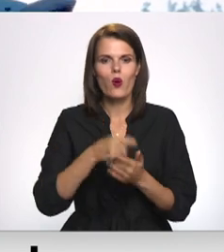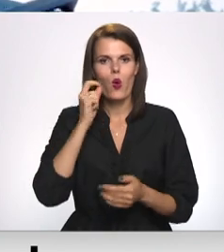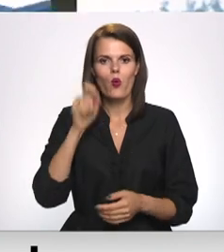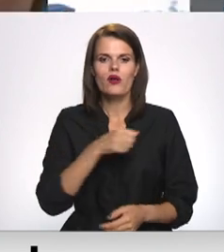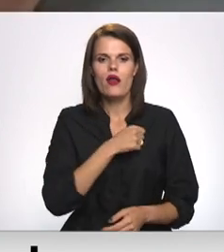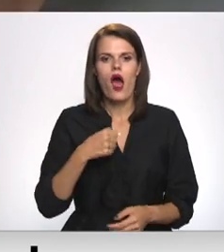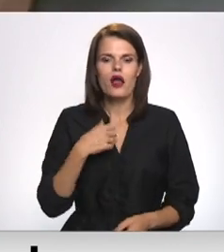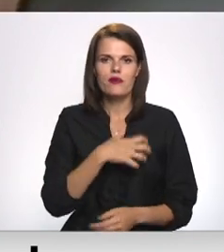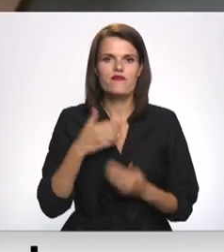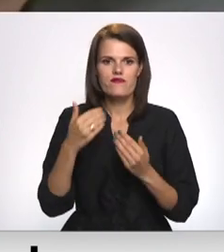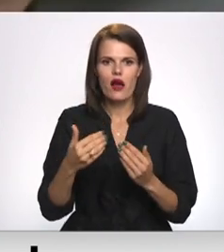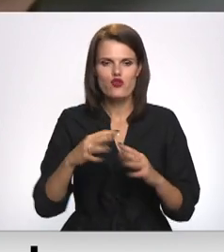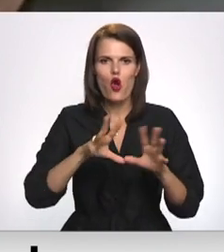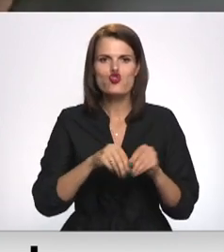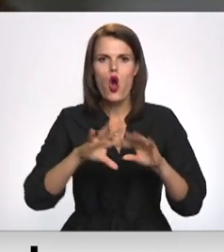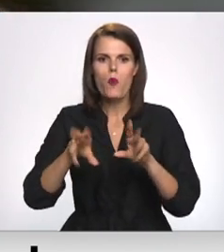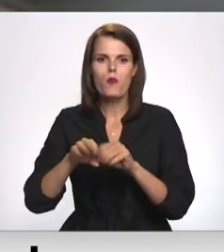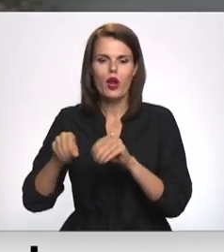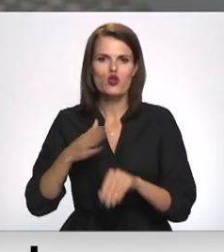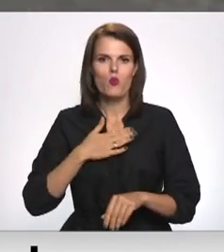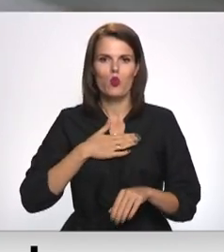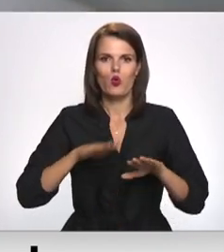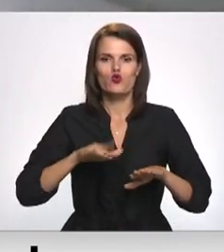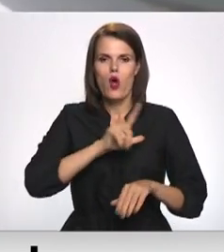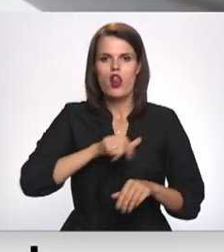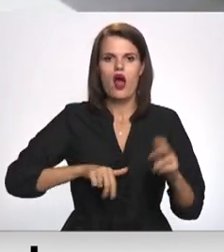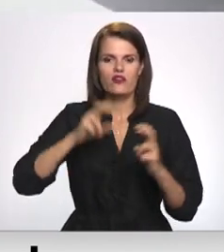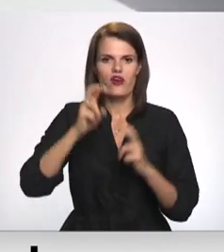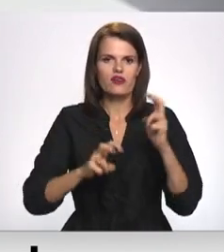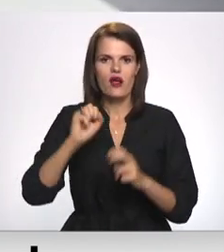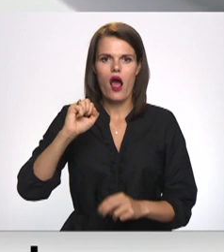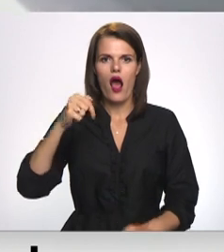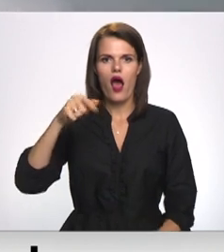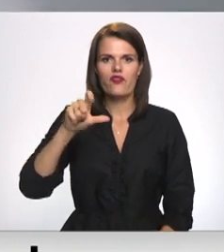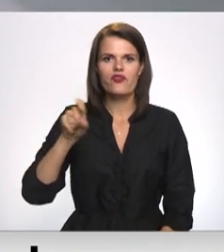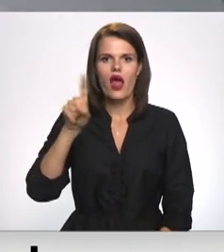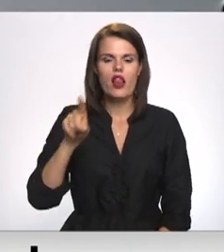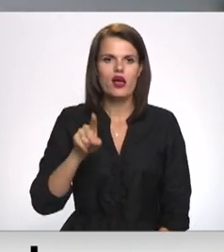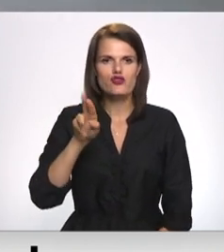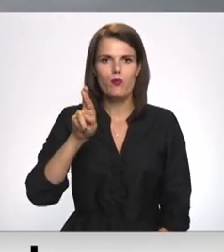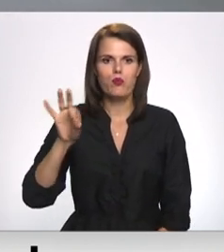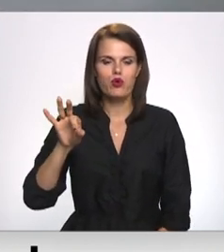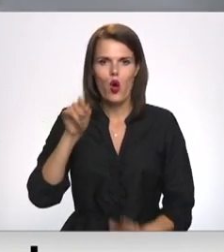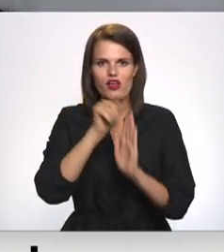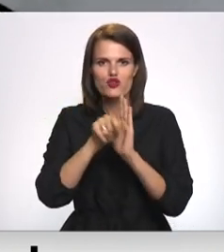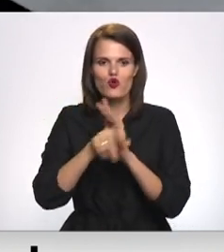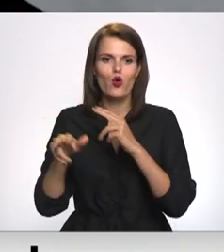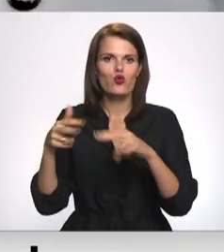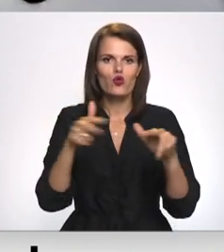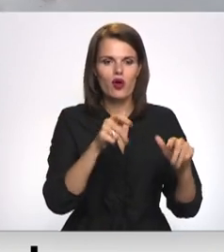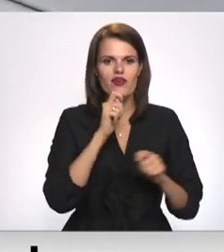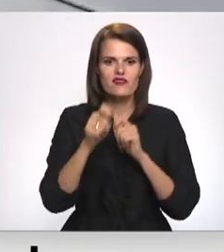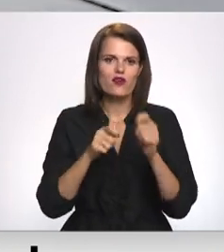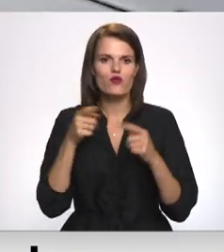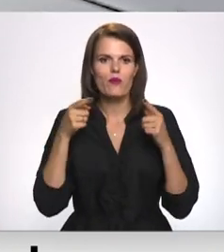armijas vajadzībām vairākus komplektus ar mūsu valstī ražotajiem Atlas Pro izlūku droniem. Tiesa, ziedojuma mēķi drīkst mainīt